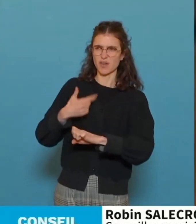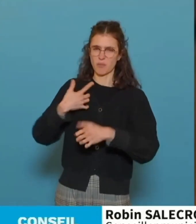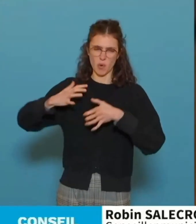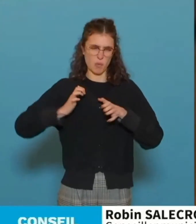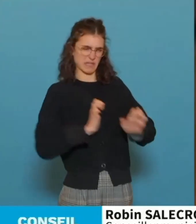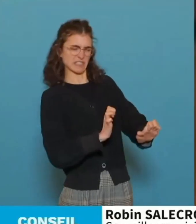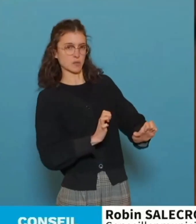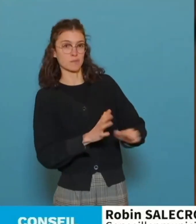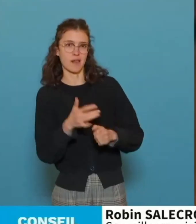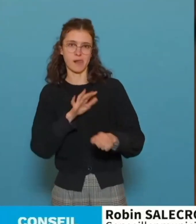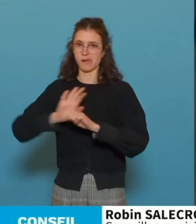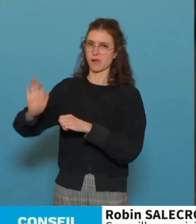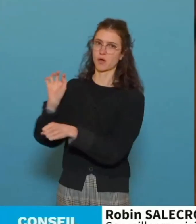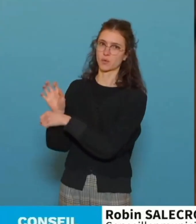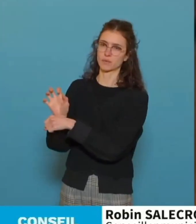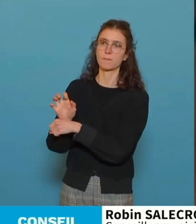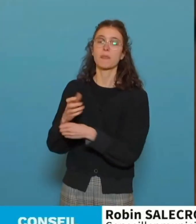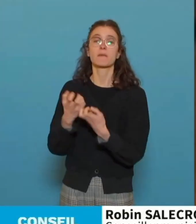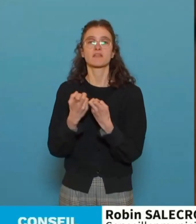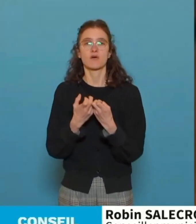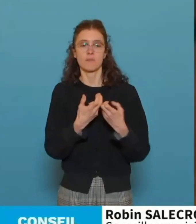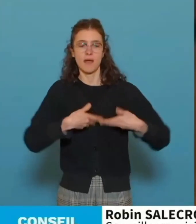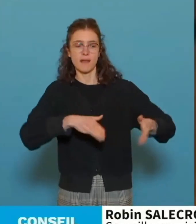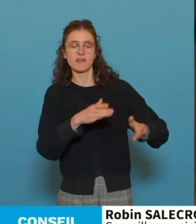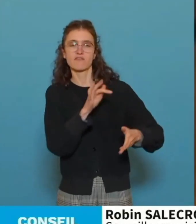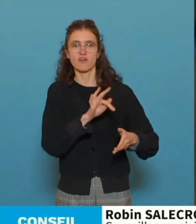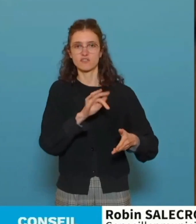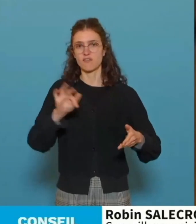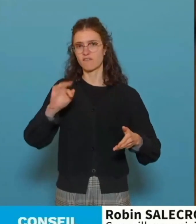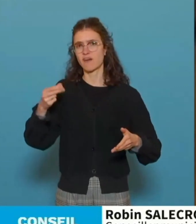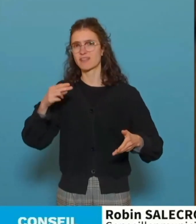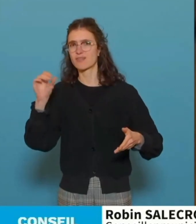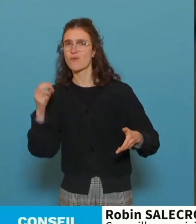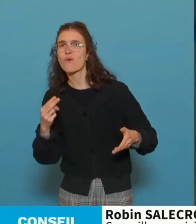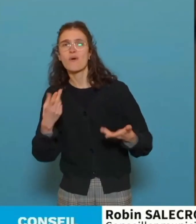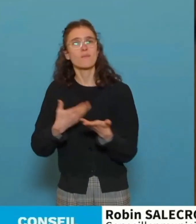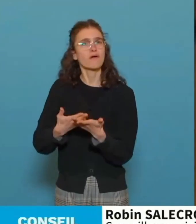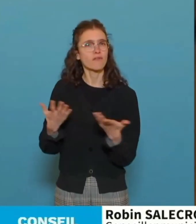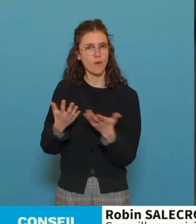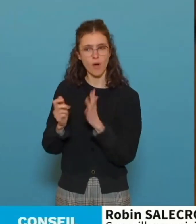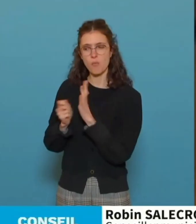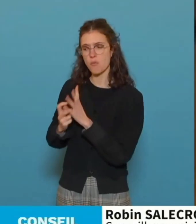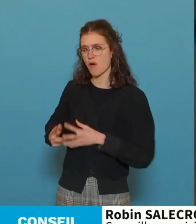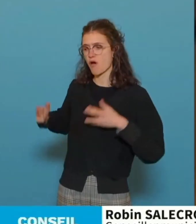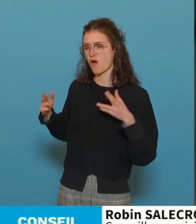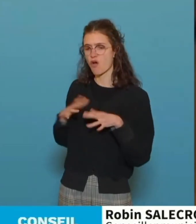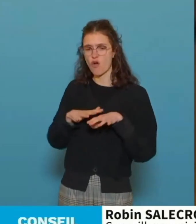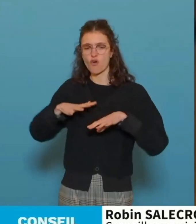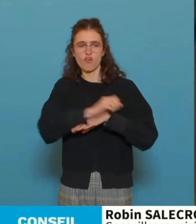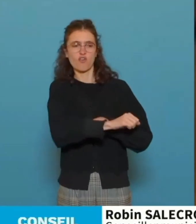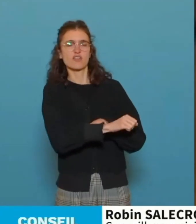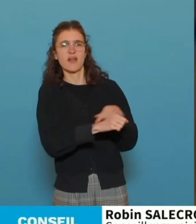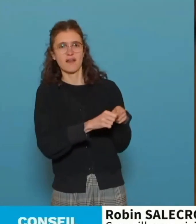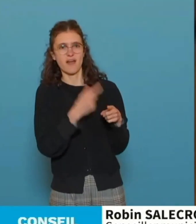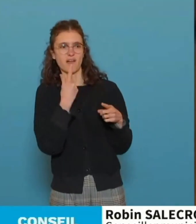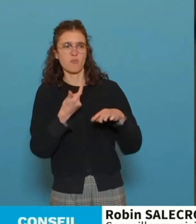révolutionnaire, nous rappelle que la domination coloniale n'était pas seulement économique ou militaire, mais aussi